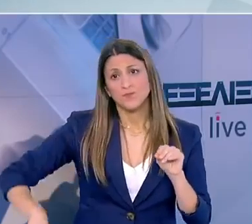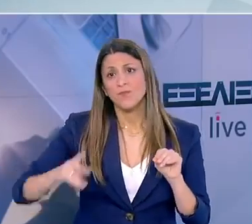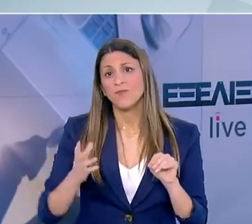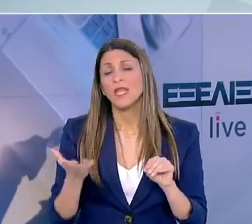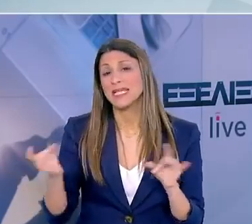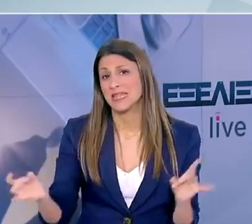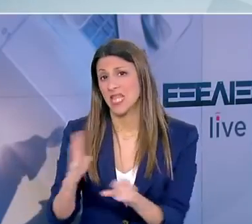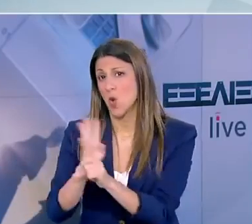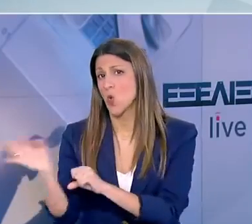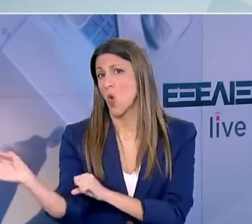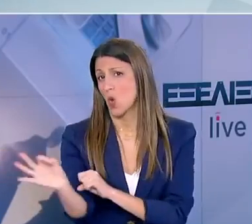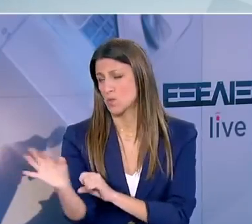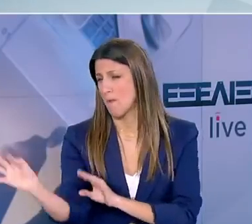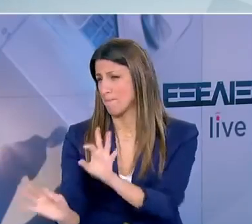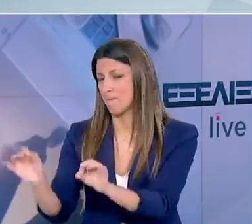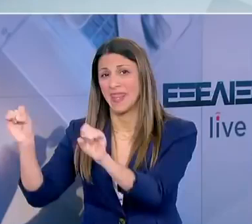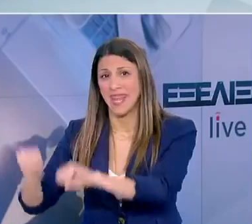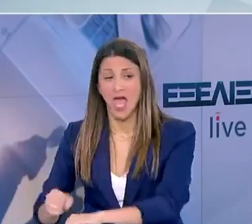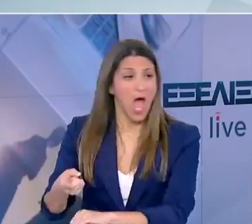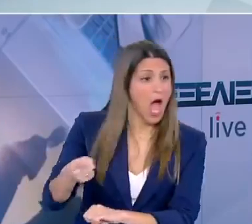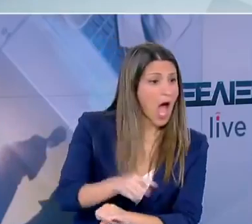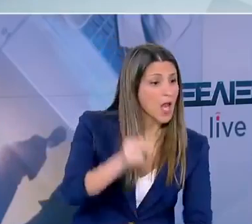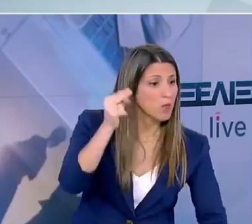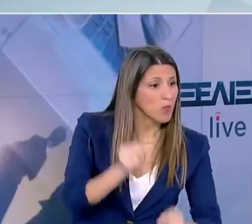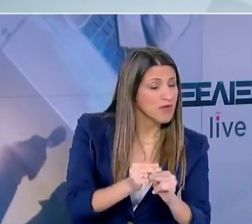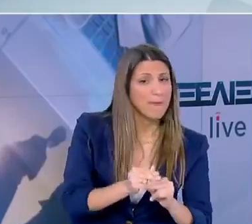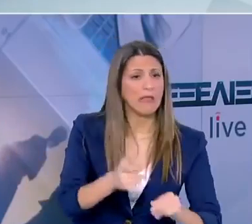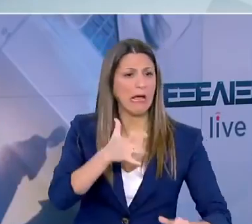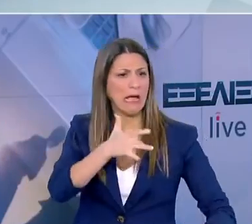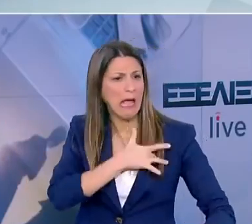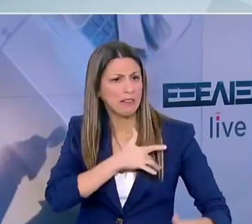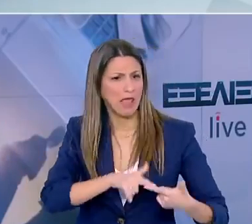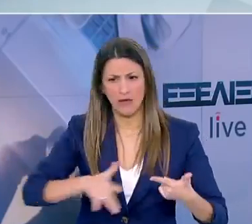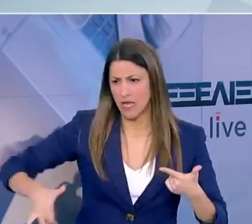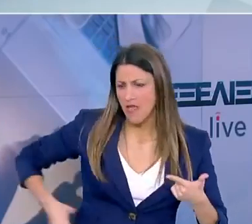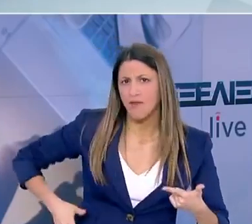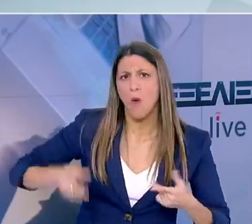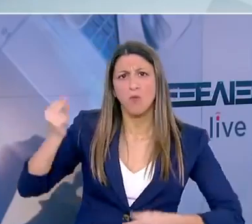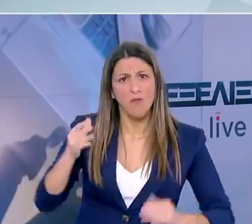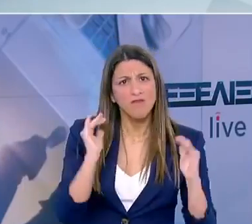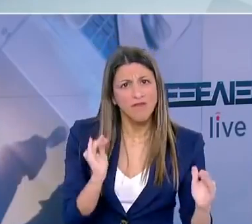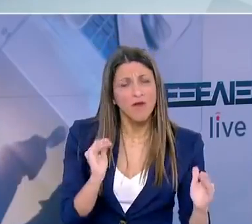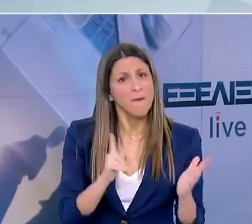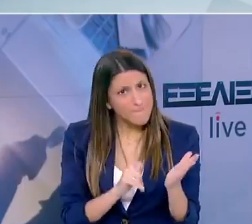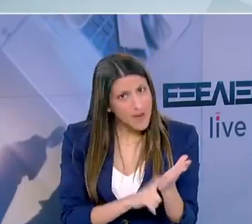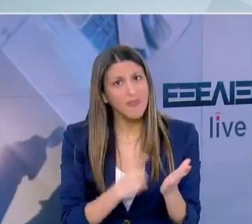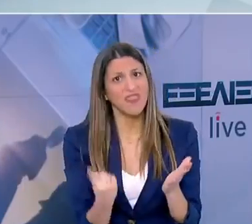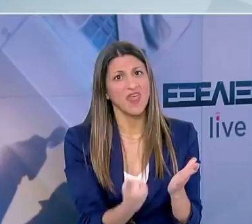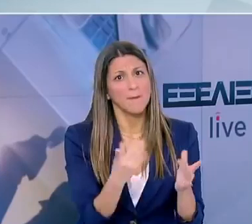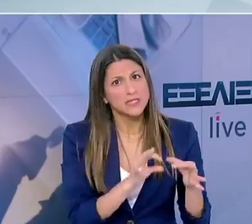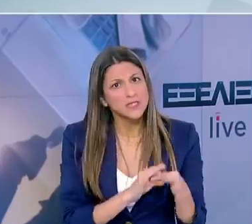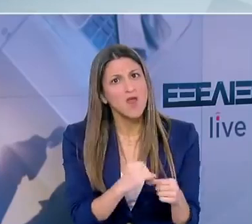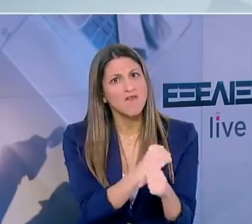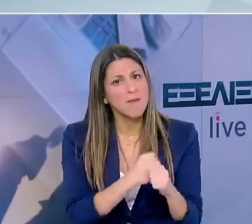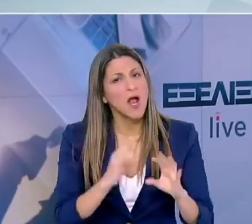για άλλες καταστάσεις αυτή την περίοδο του κοροναϊού, έχω να σας αναφέρω ότι σε μια μεγάλη μελέτη